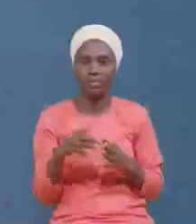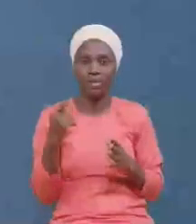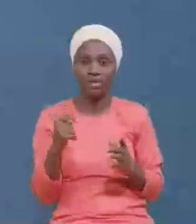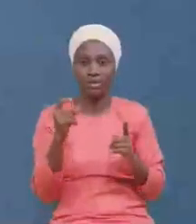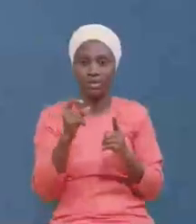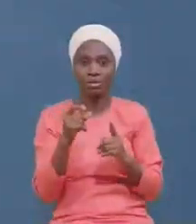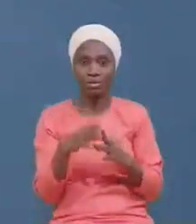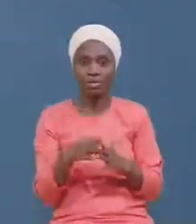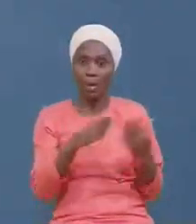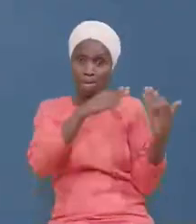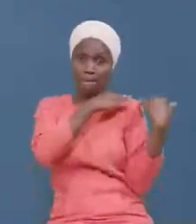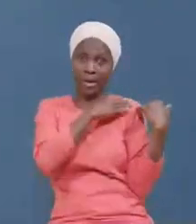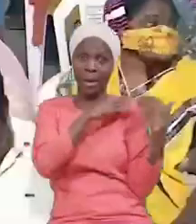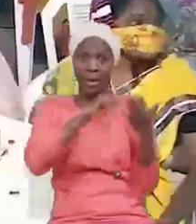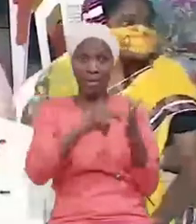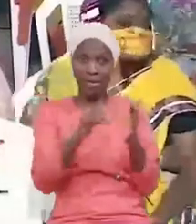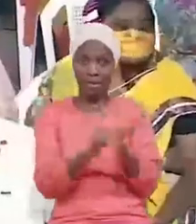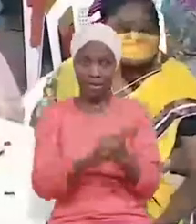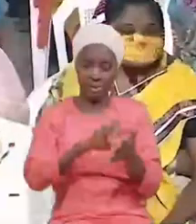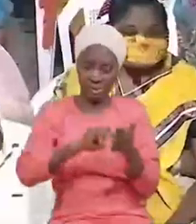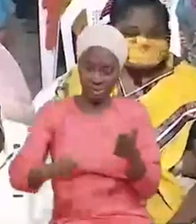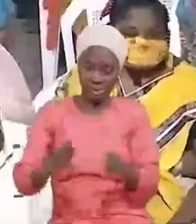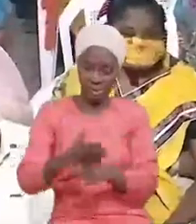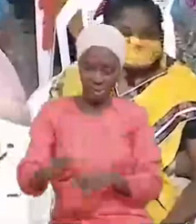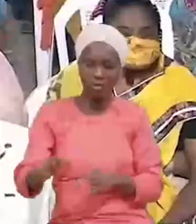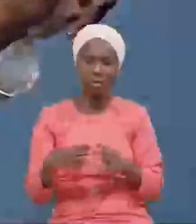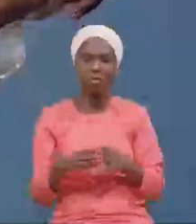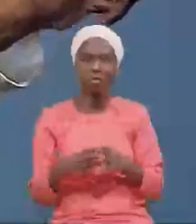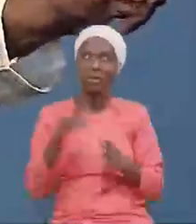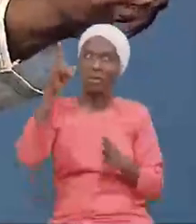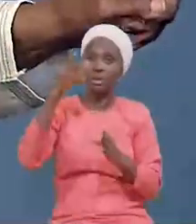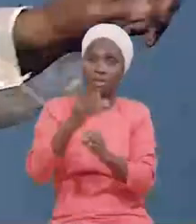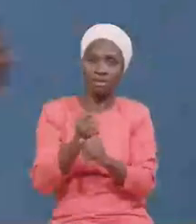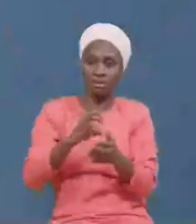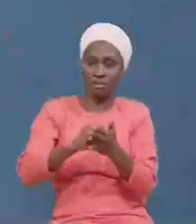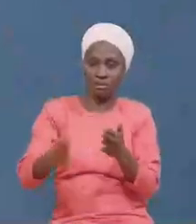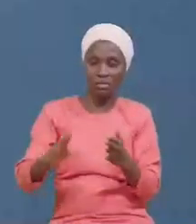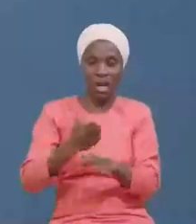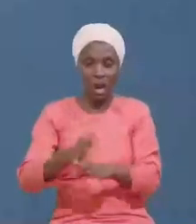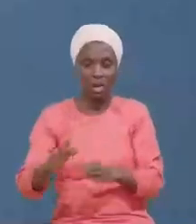Il a pris, ça veut dire qu'il a ôté. Il a ôté le péché.